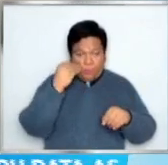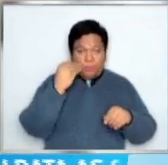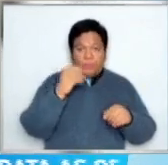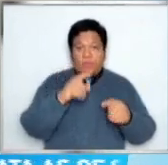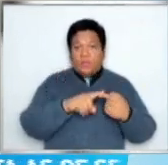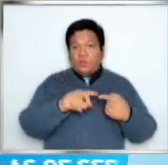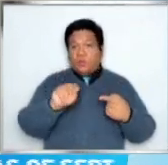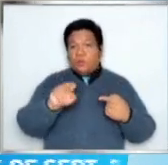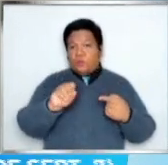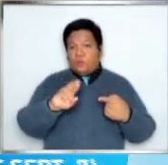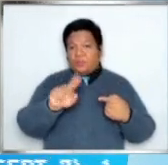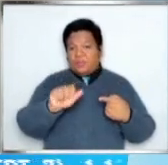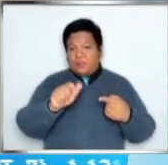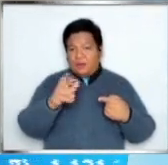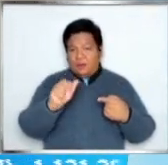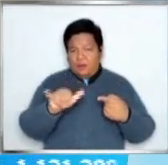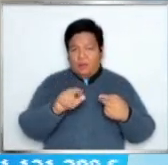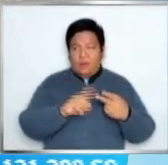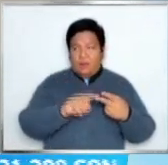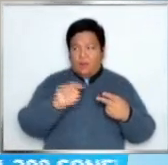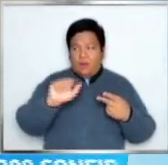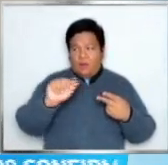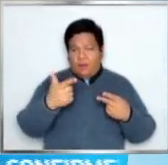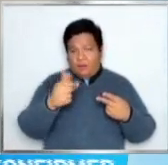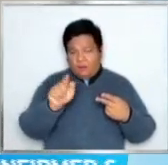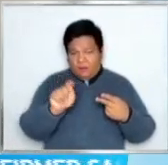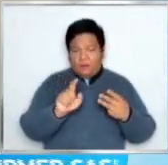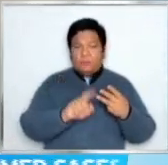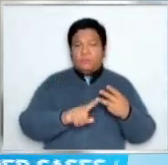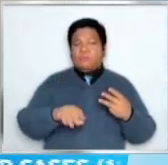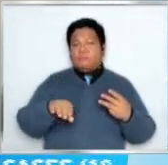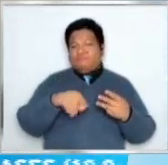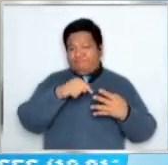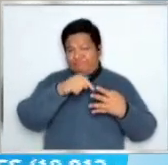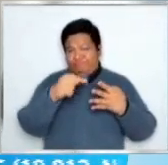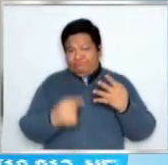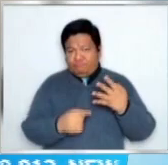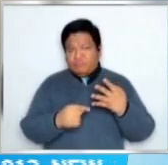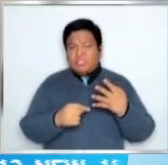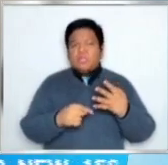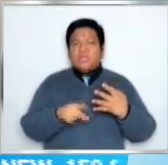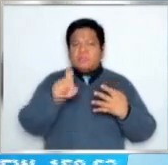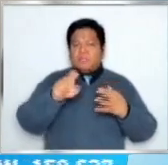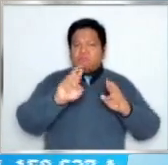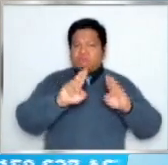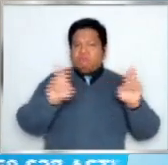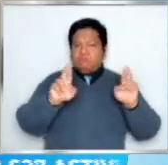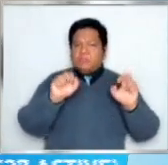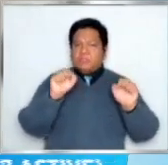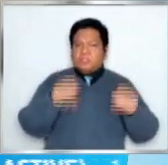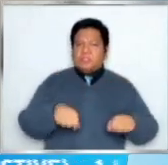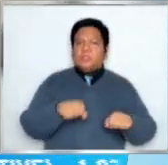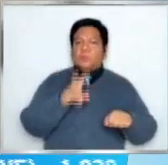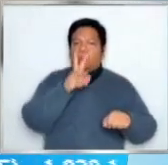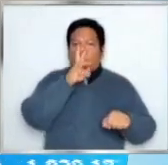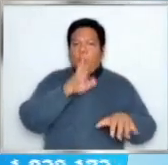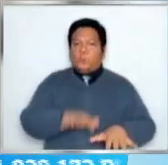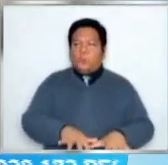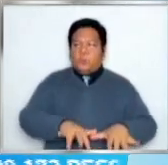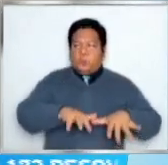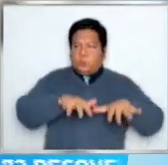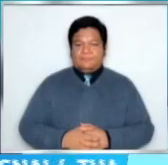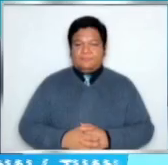Rafael, Bustos, Baliwag, Pulilan at Plaridel na maging alerto sa mga posibleng pagbaha o flash